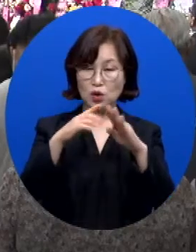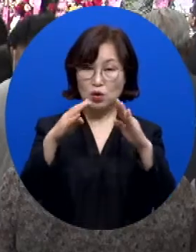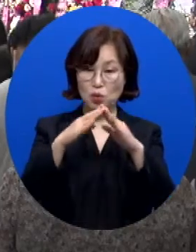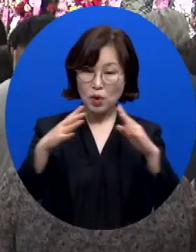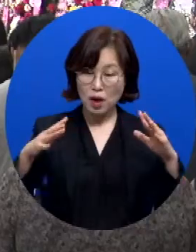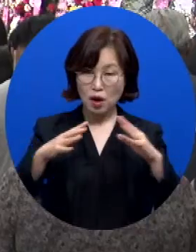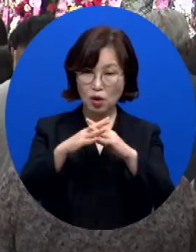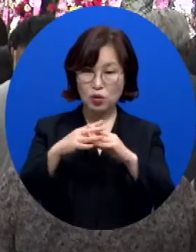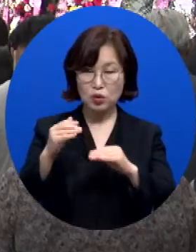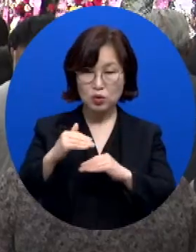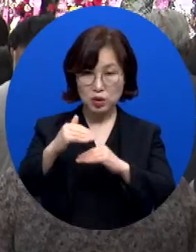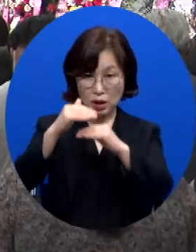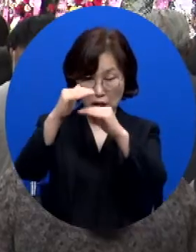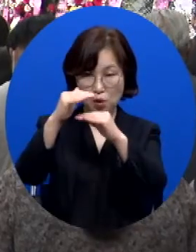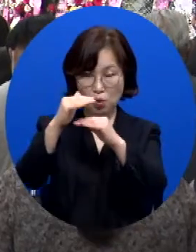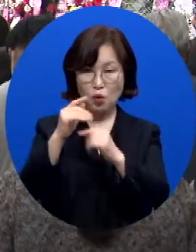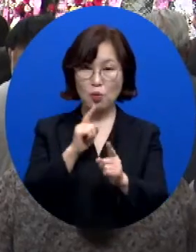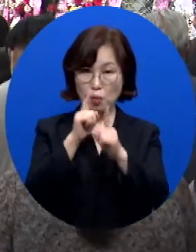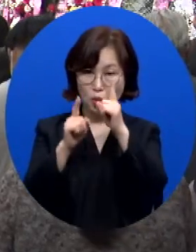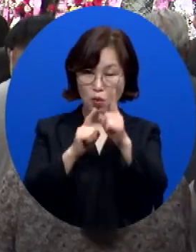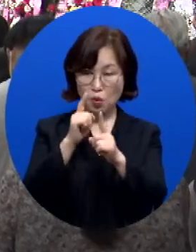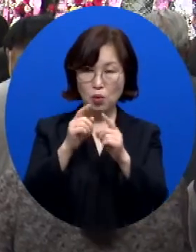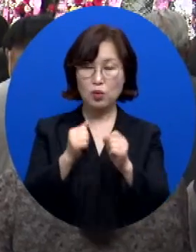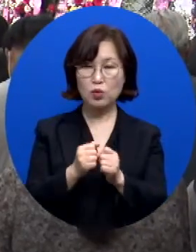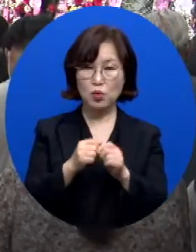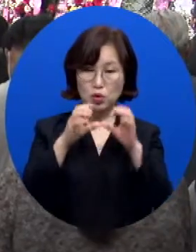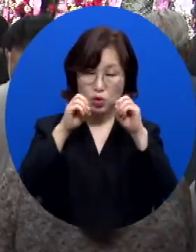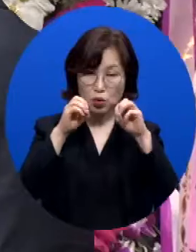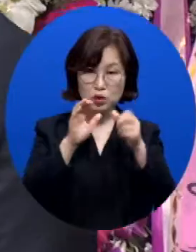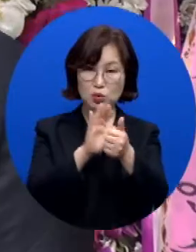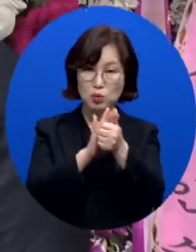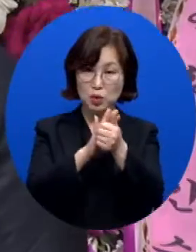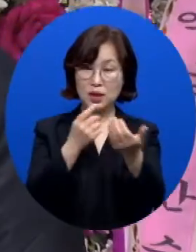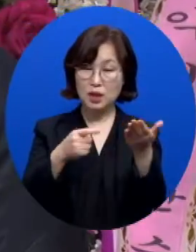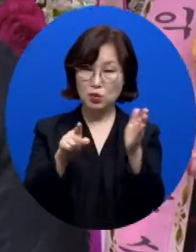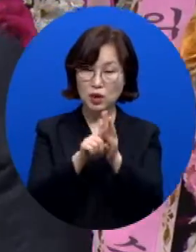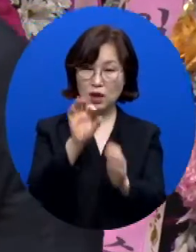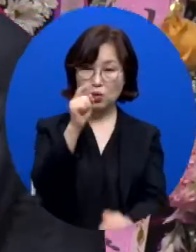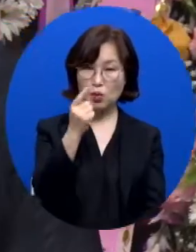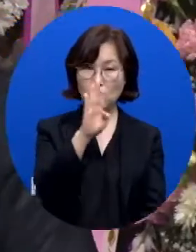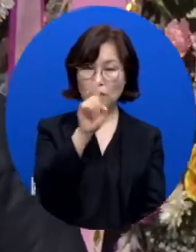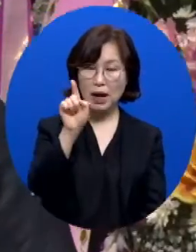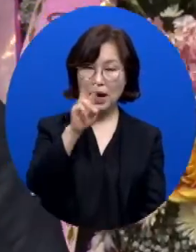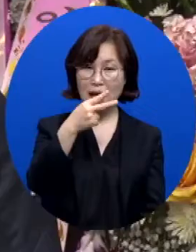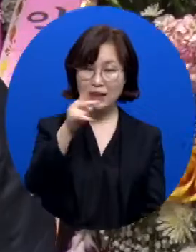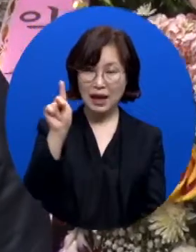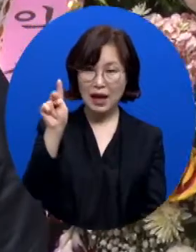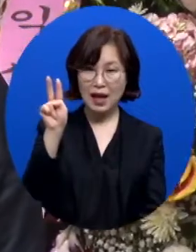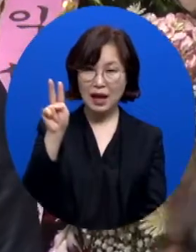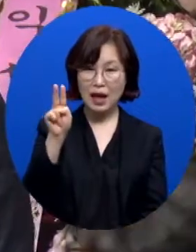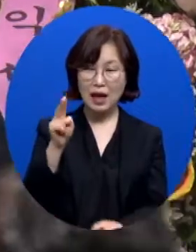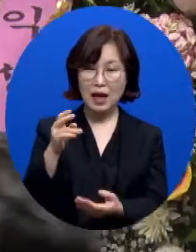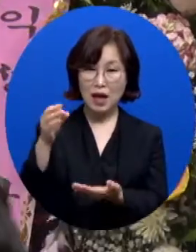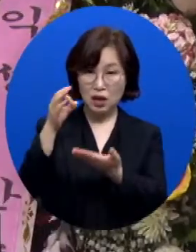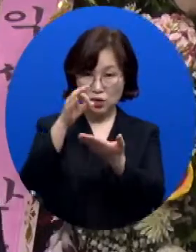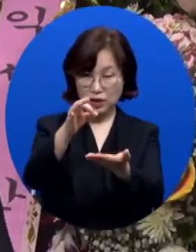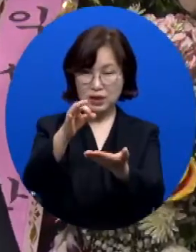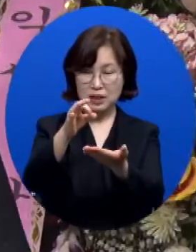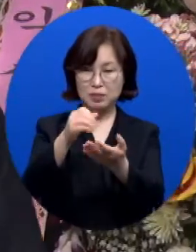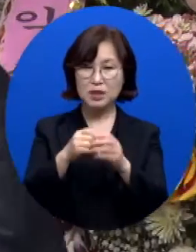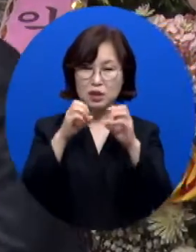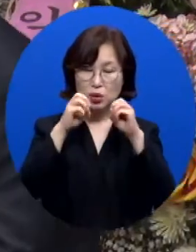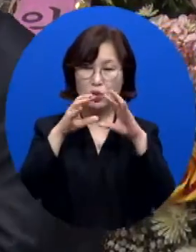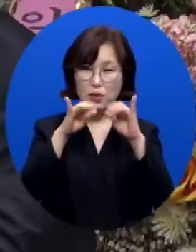보고와 헌당 의례에 이어 선교지를 돕기 위해 마련한 오바디아 프로젝트 후원금을 니카라과